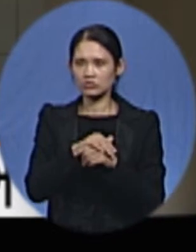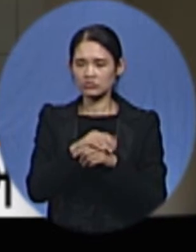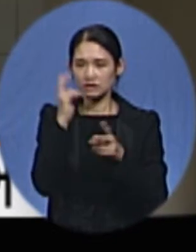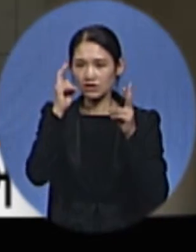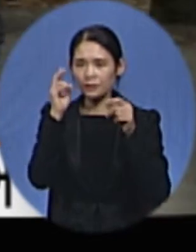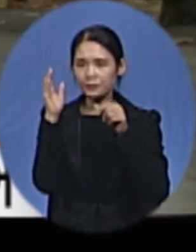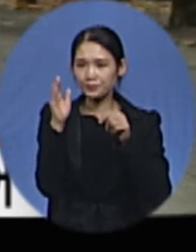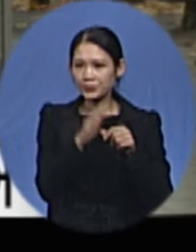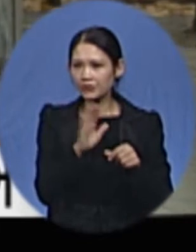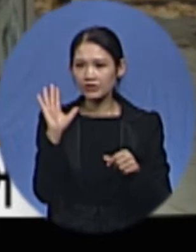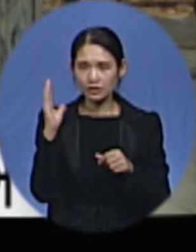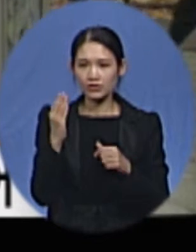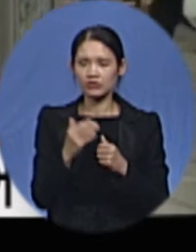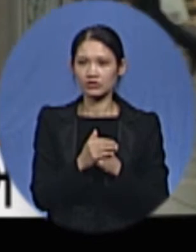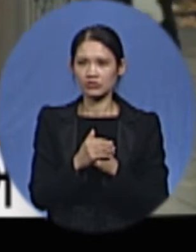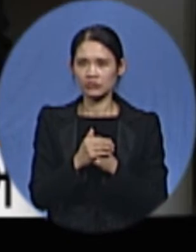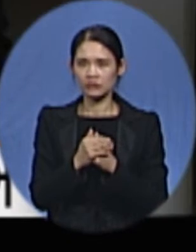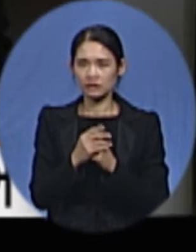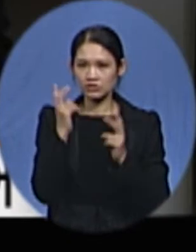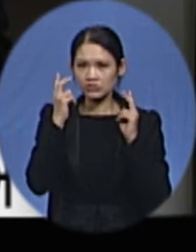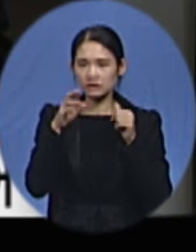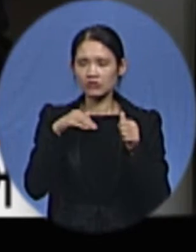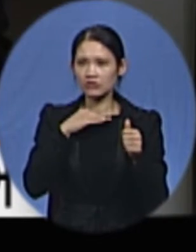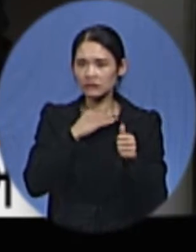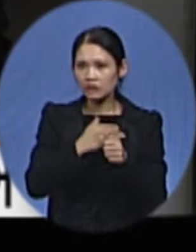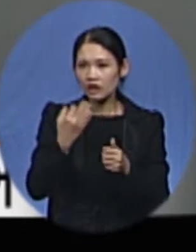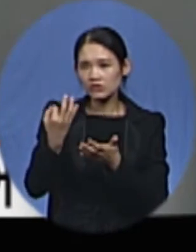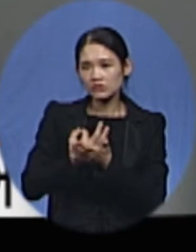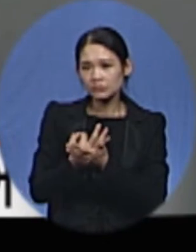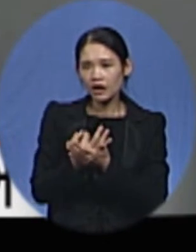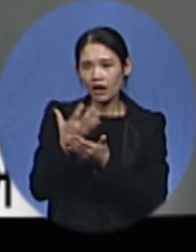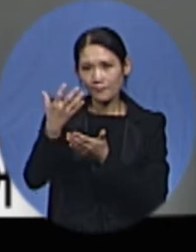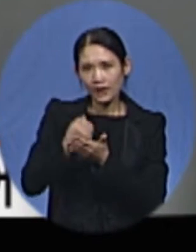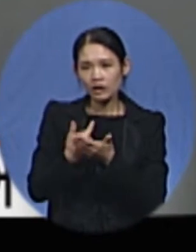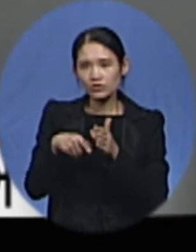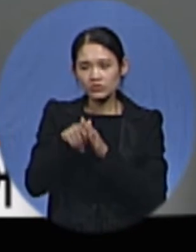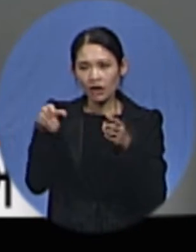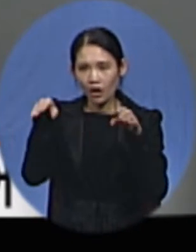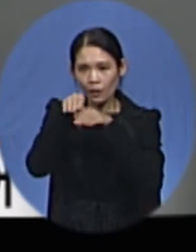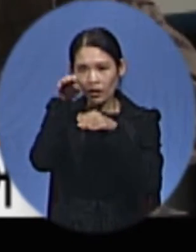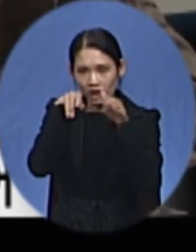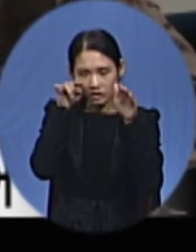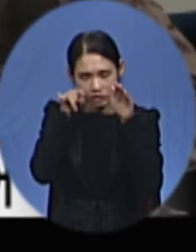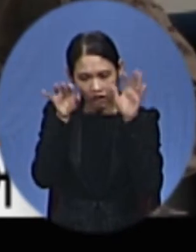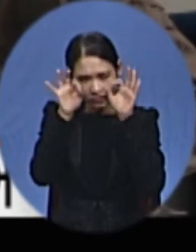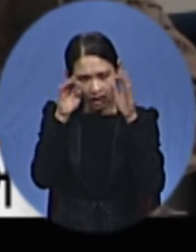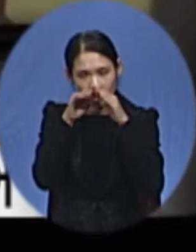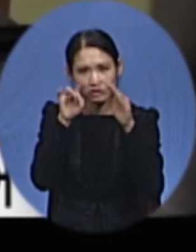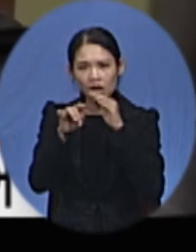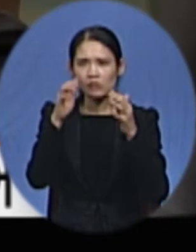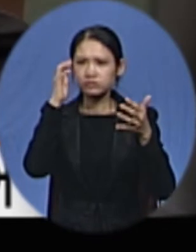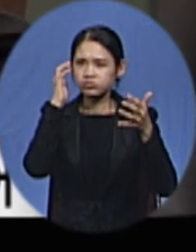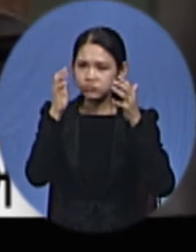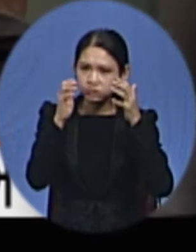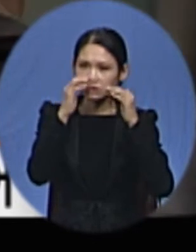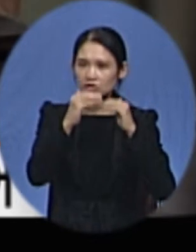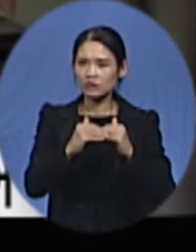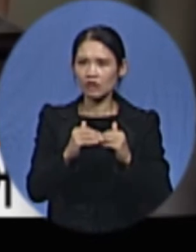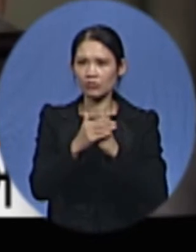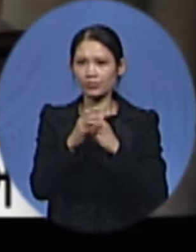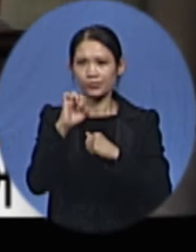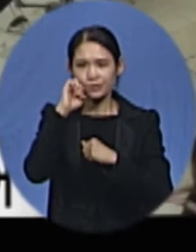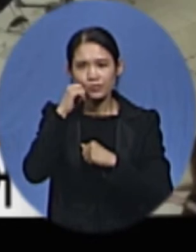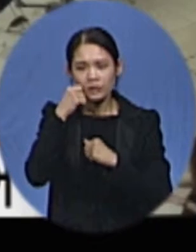되고 실업급여를 받기 위해 찾아간 관공서에서는 복잡하고 관료적인 절차로